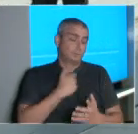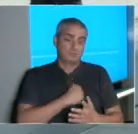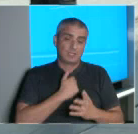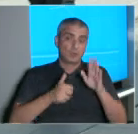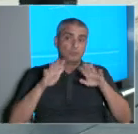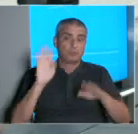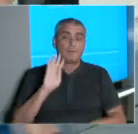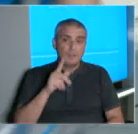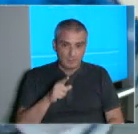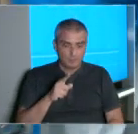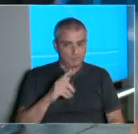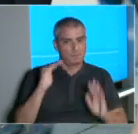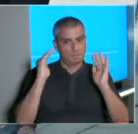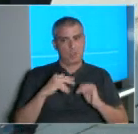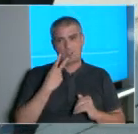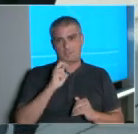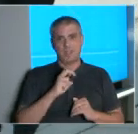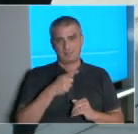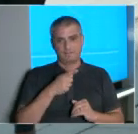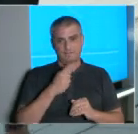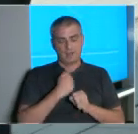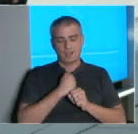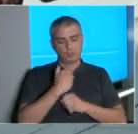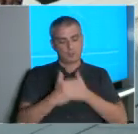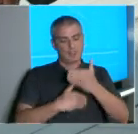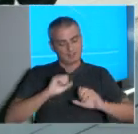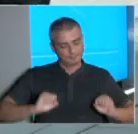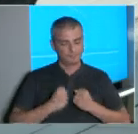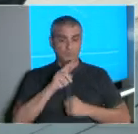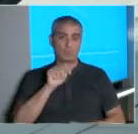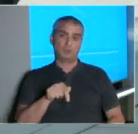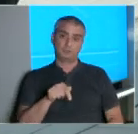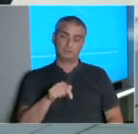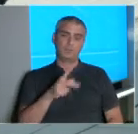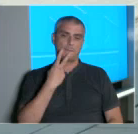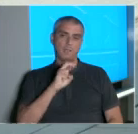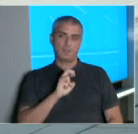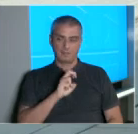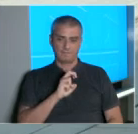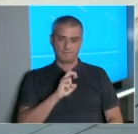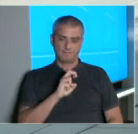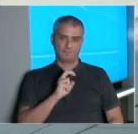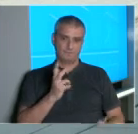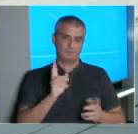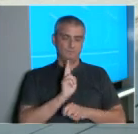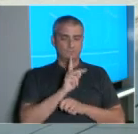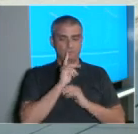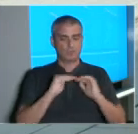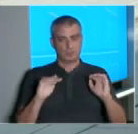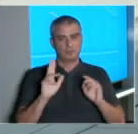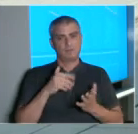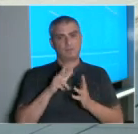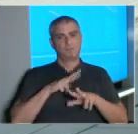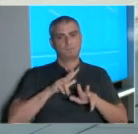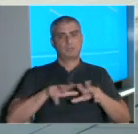ראש הממשלה בנימין נתניהו פחות מעדיף לעשות צעדים אקטיביים בנושא הזה, אלא מעדיף לשקוט על השמרים מה שנקרא ולהשאיר את